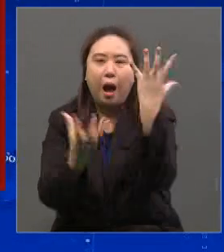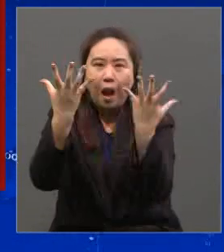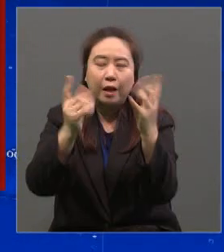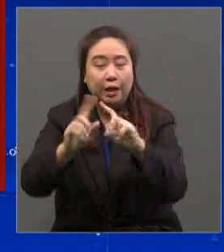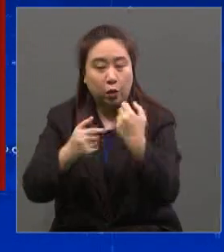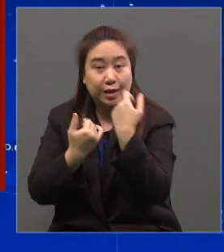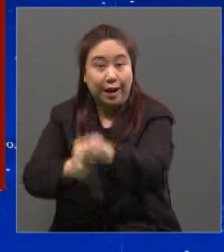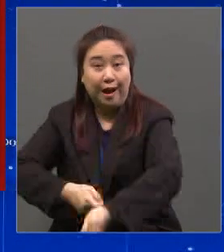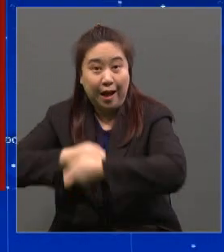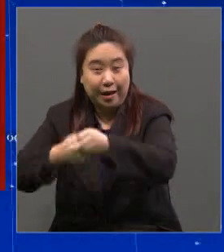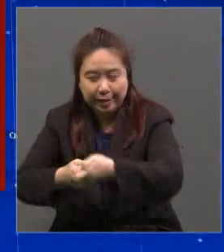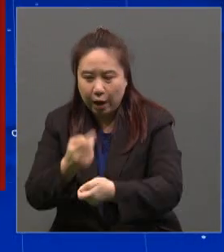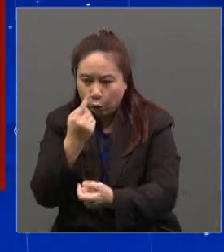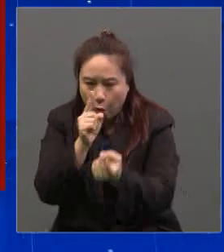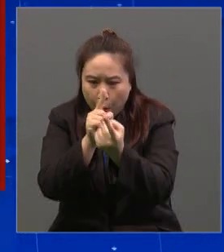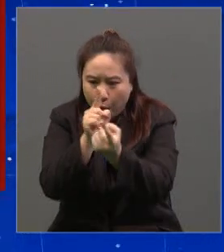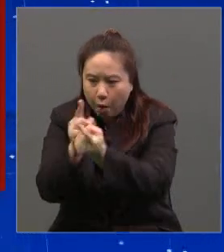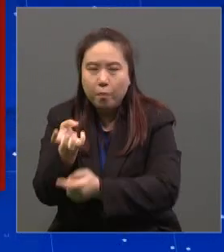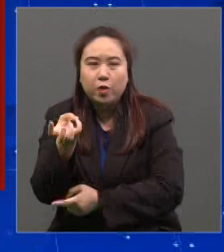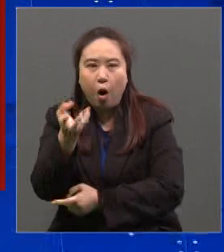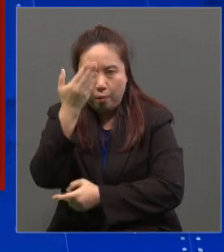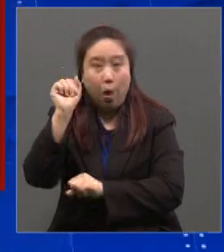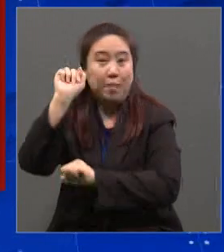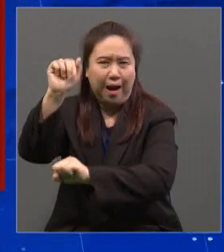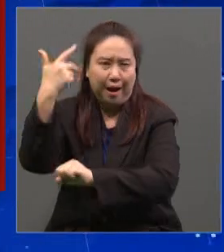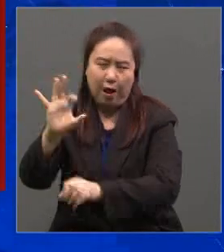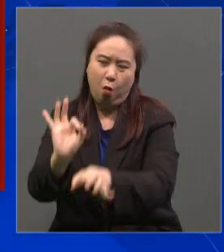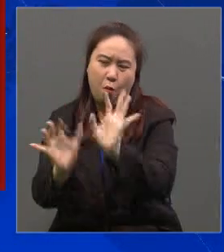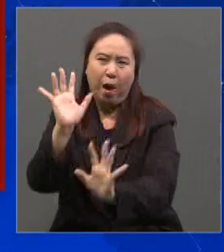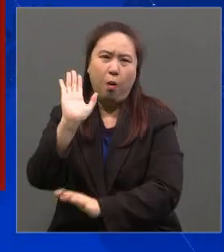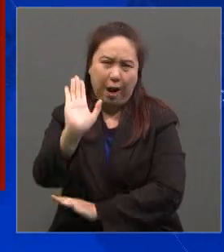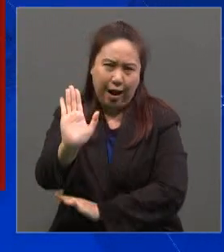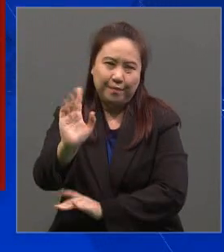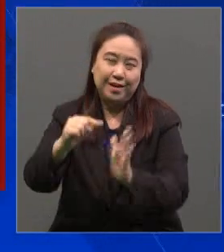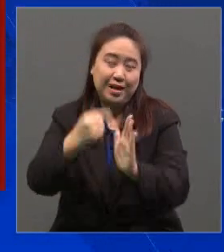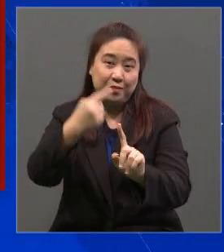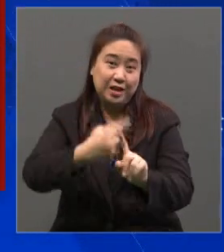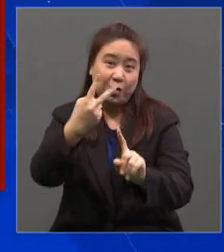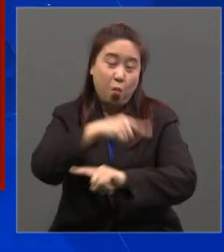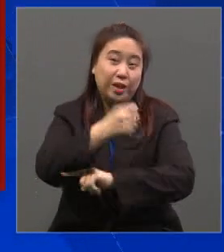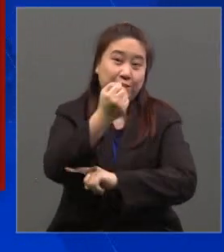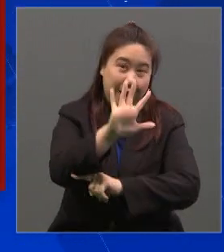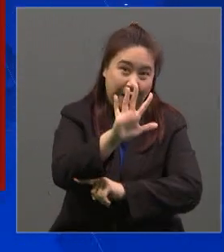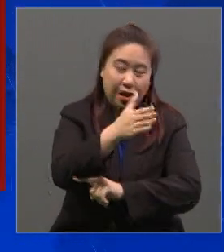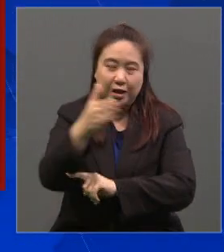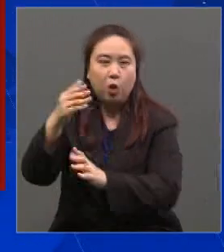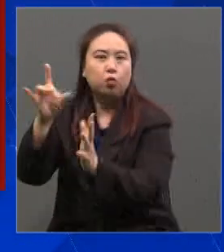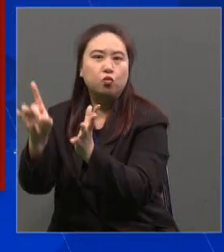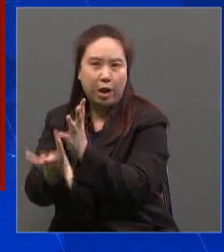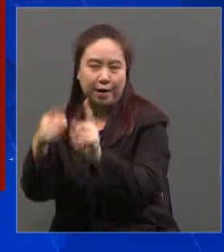เนื่องจากมีการประกาศมาตรการห้ามเผามาตั้งแต่วันที่ 15กุมภาพันธ์โดยจะไปสิ้นสุดในวันที่ 30เมษายน